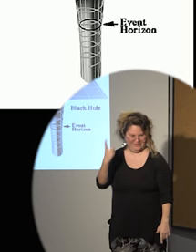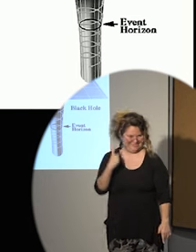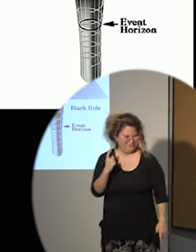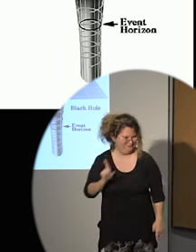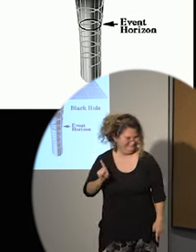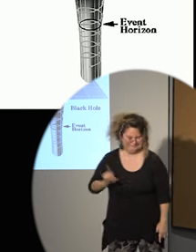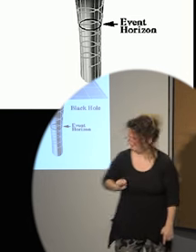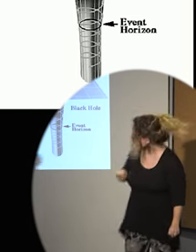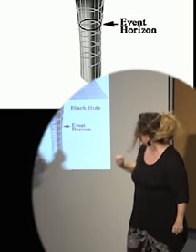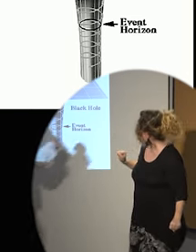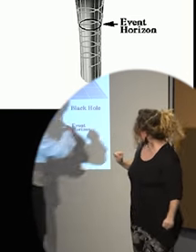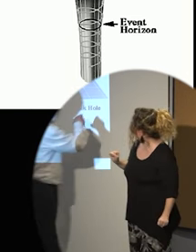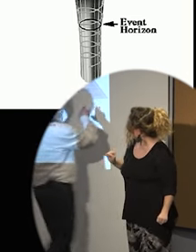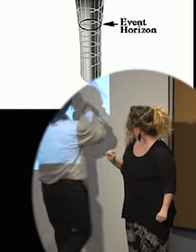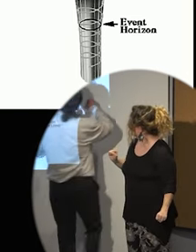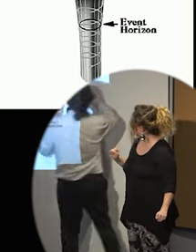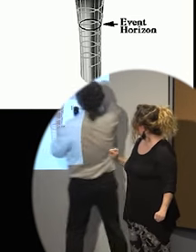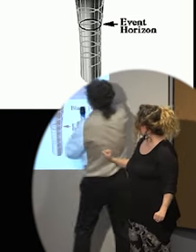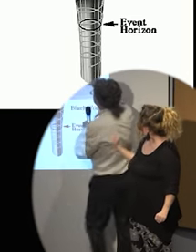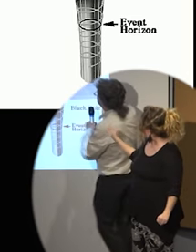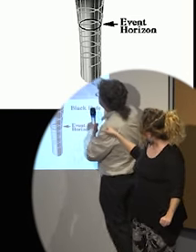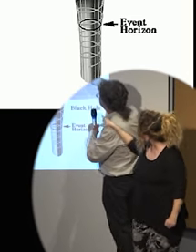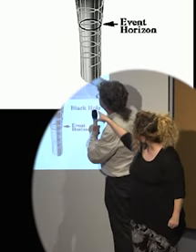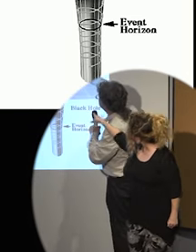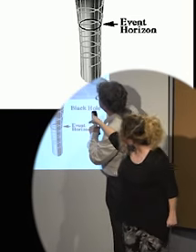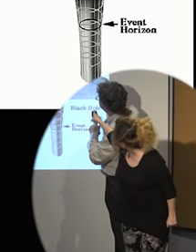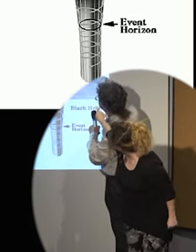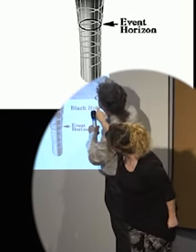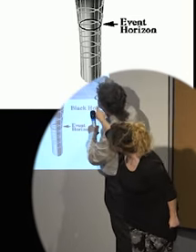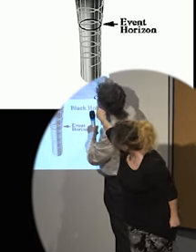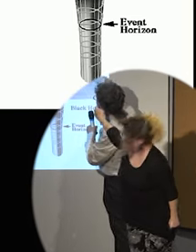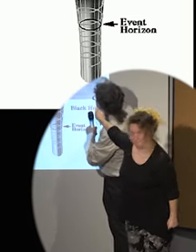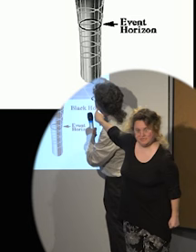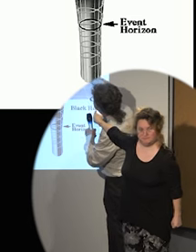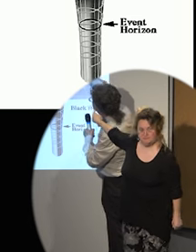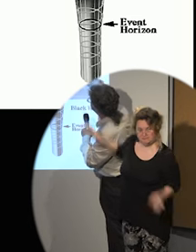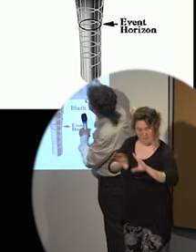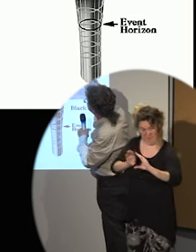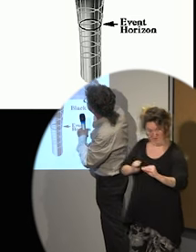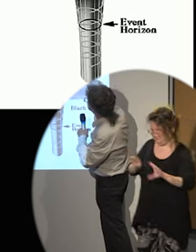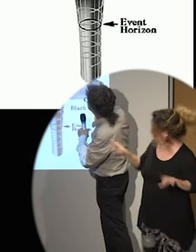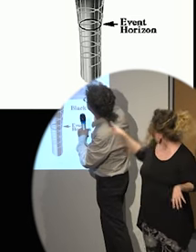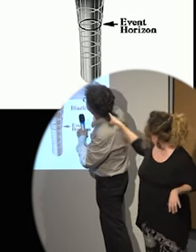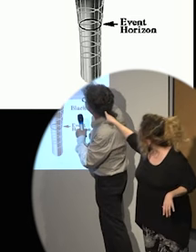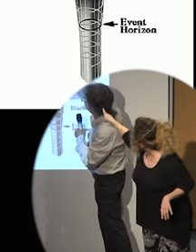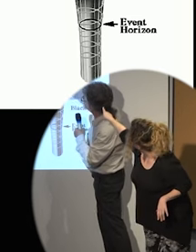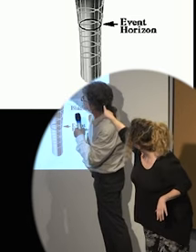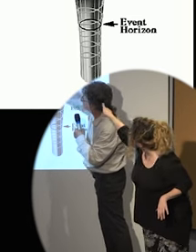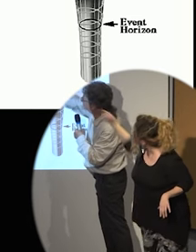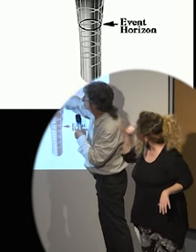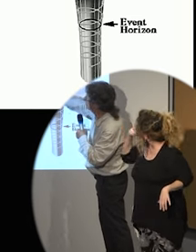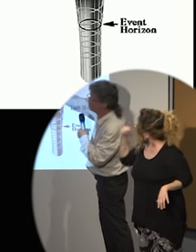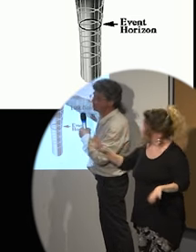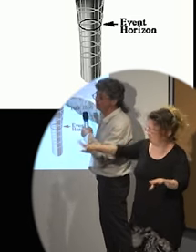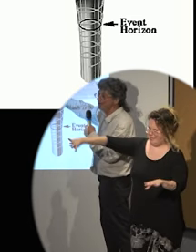En fait, ce qui va se passer, c'est quand vous êtes ici. Vous voyez que les lignes que vous voyez,